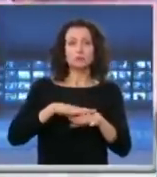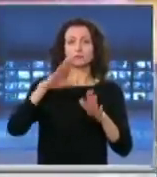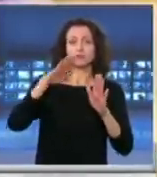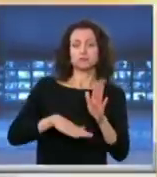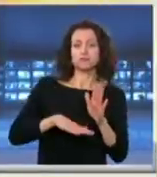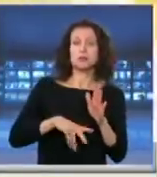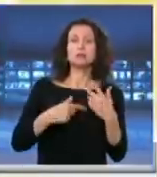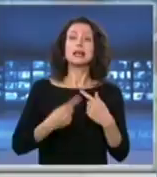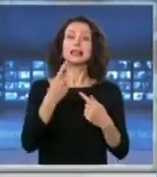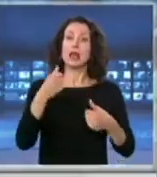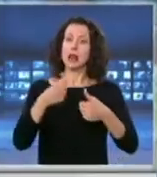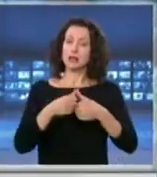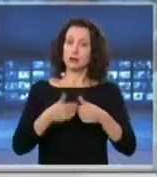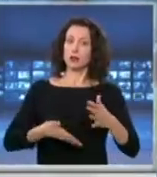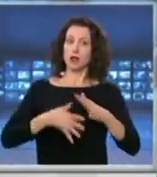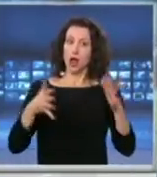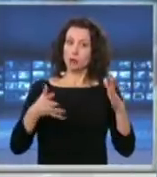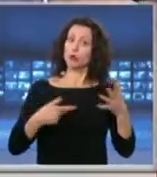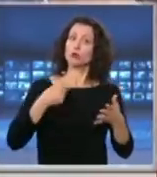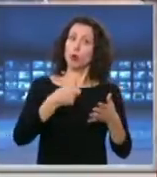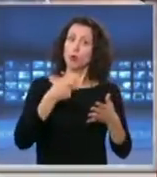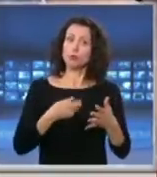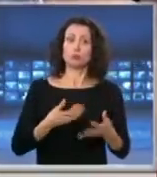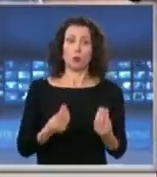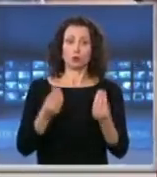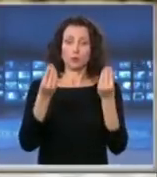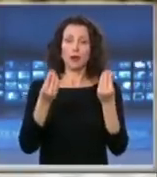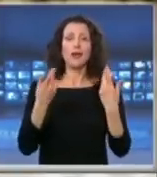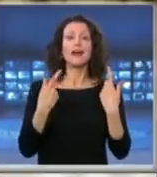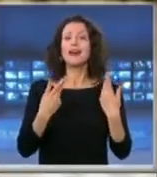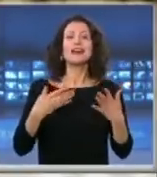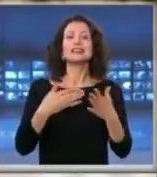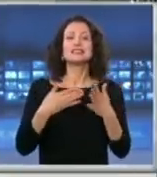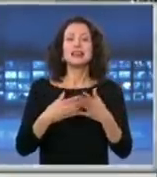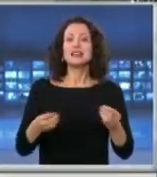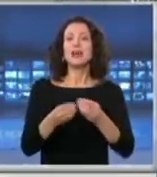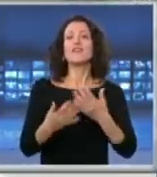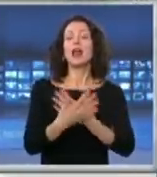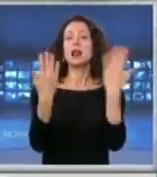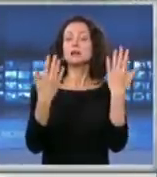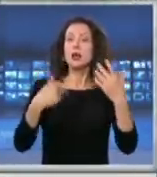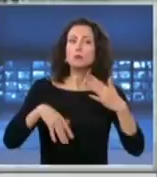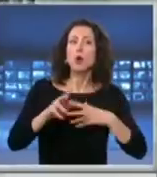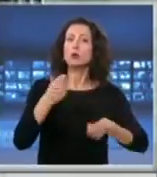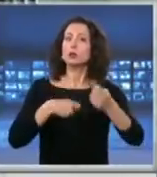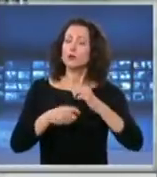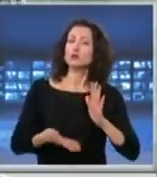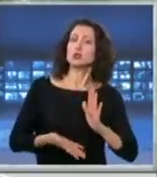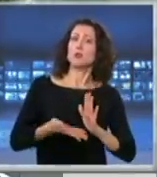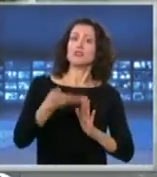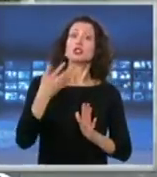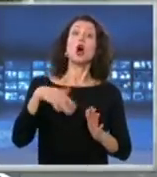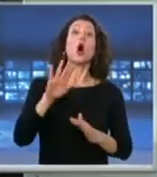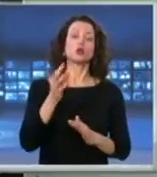на експертите са, че заради Великден следващата седмица много от търговците ще вдигнат цените още. За новините на Нова,